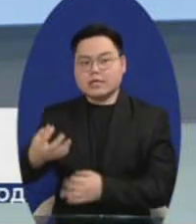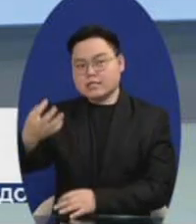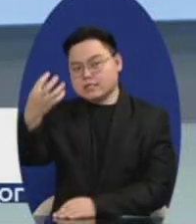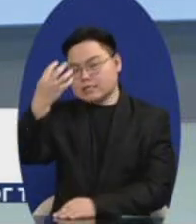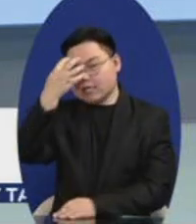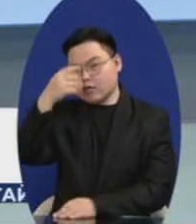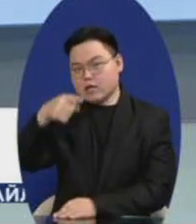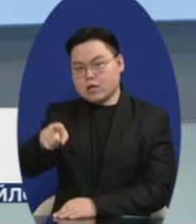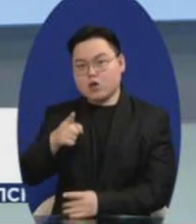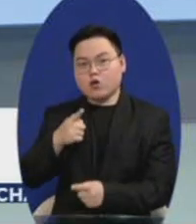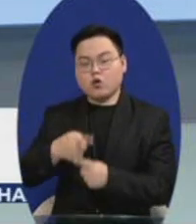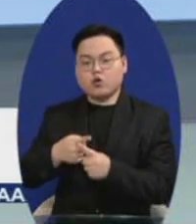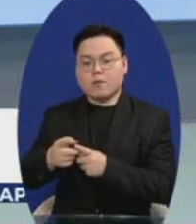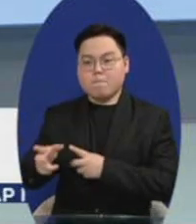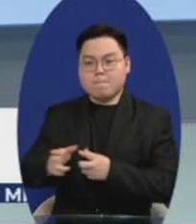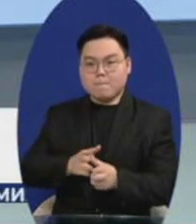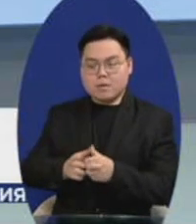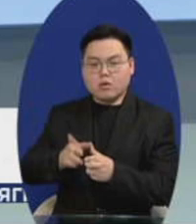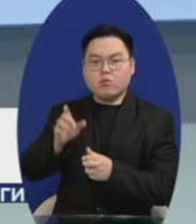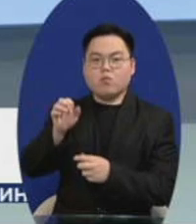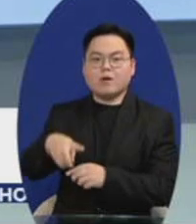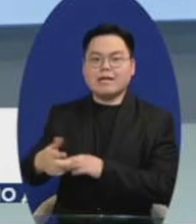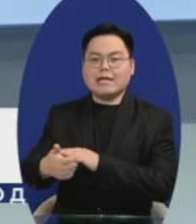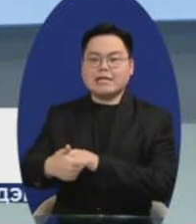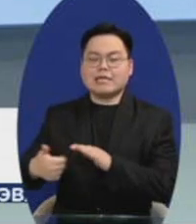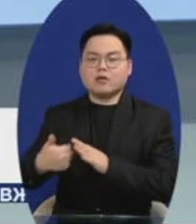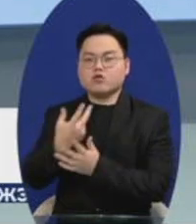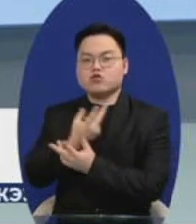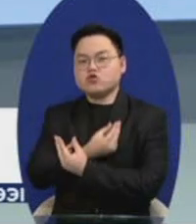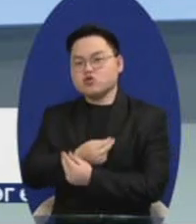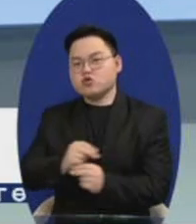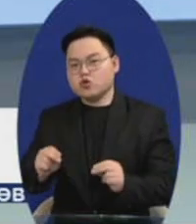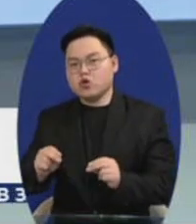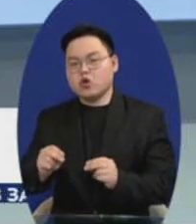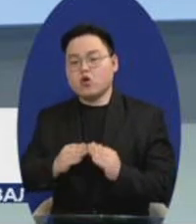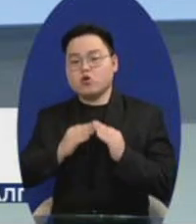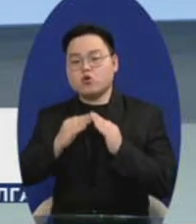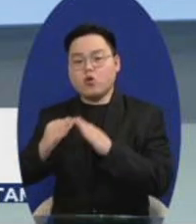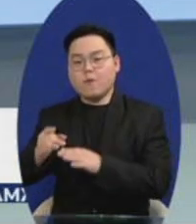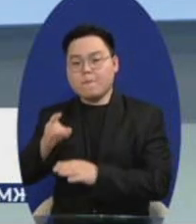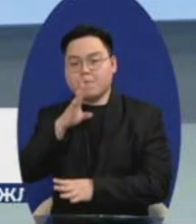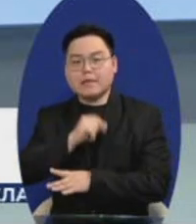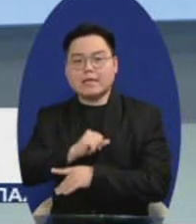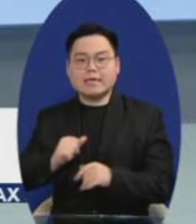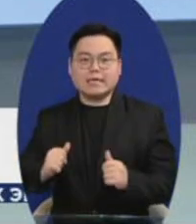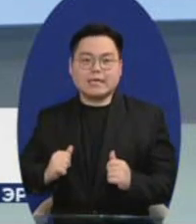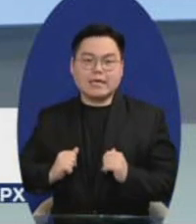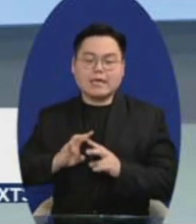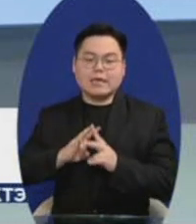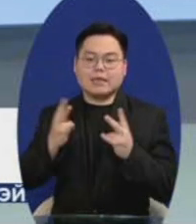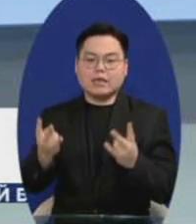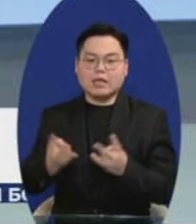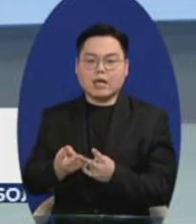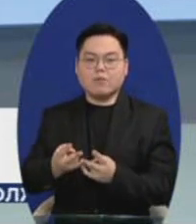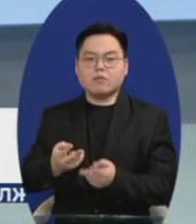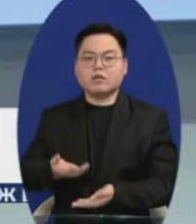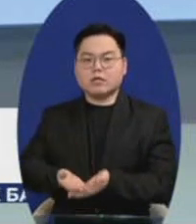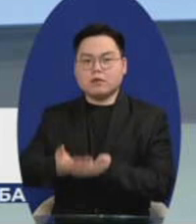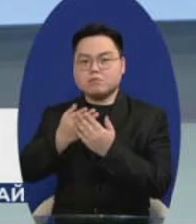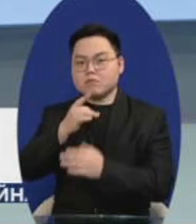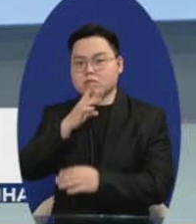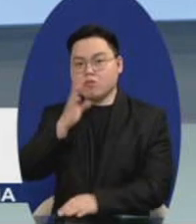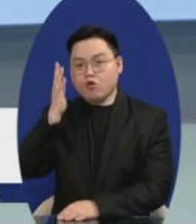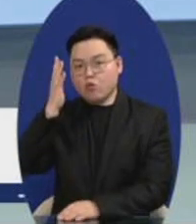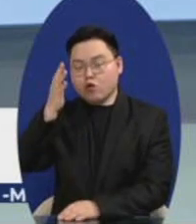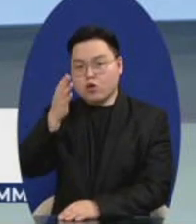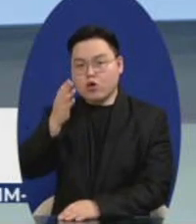хөдөө орон нутагт бизнес эрхэлсэн нөхцөл татвараас чөлөөлөх шилжин сууршиж байгаа иргэдэд нийгмийн дэд бүтцийн дэмжлэгийг бас үзүүлэх бодлогыг